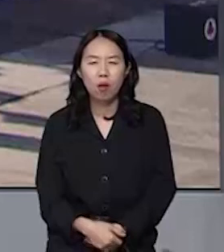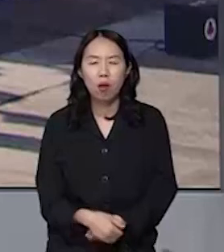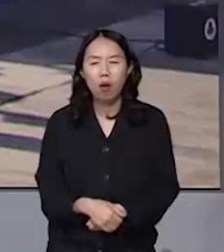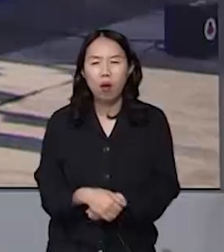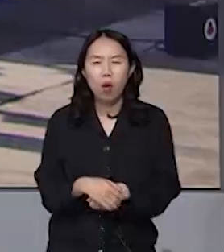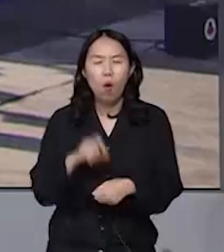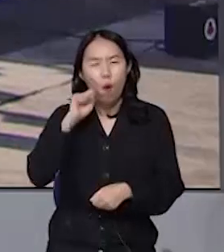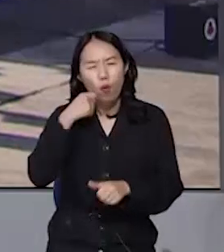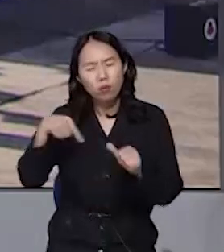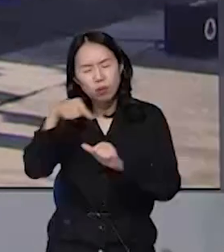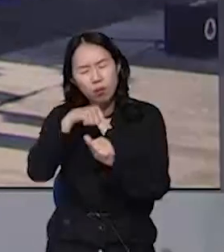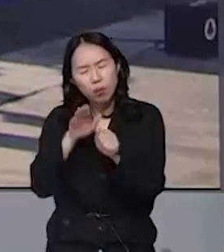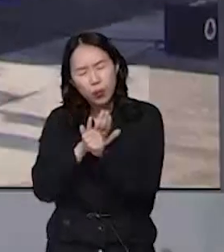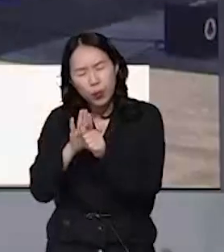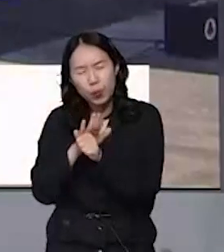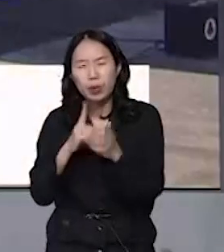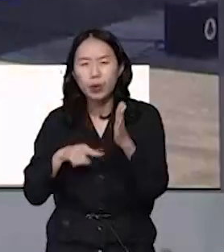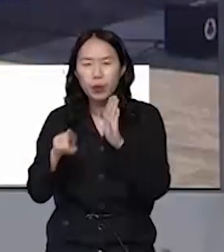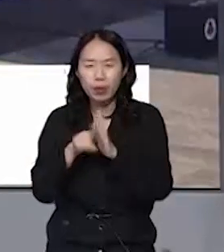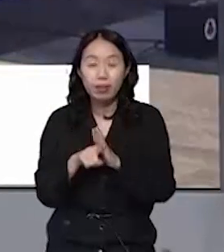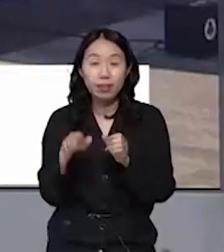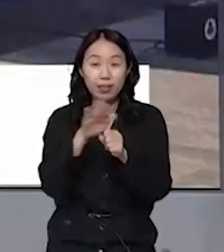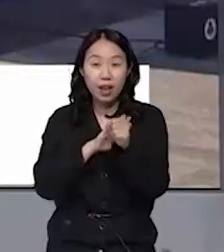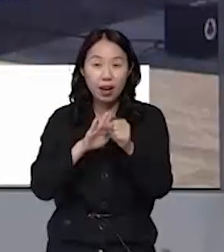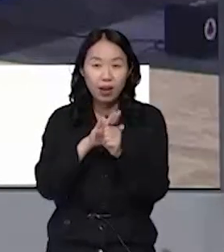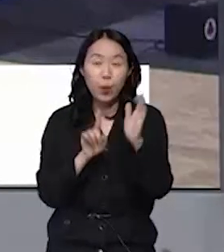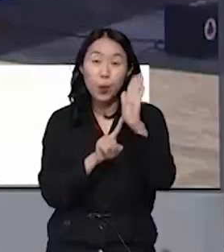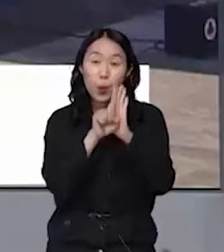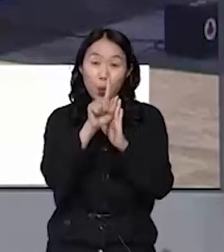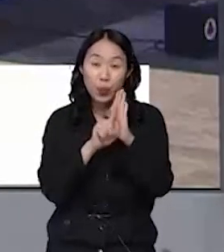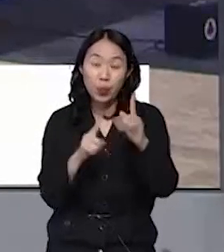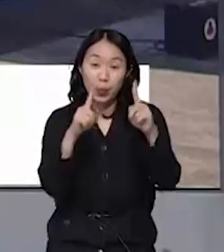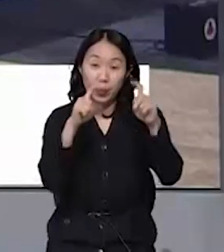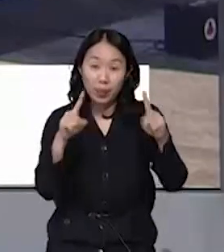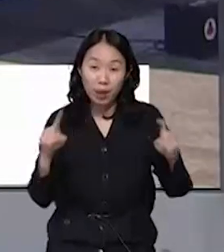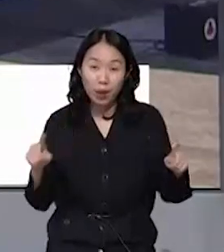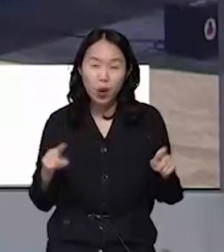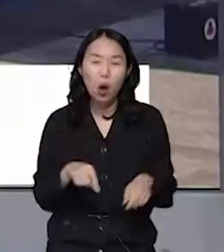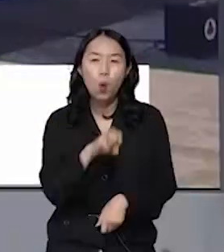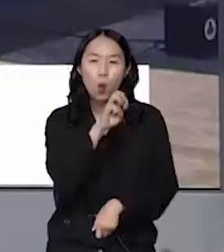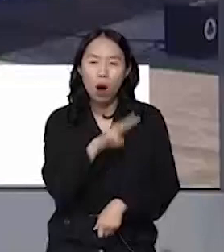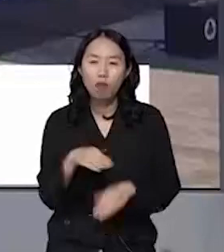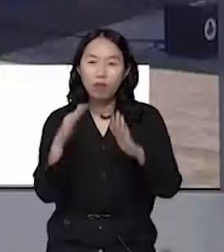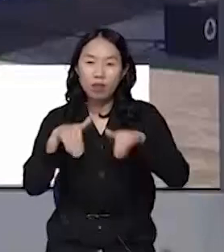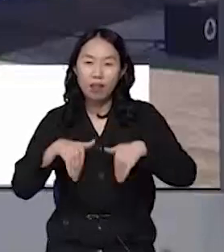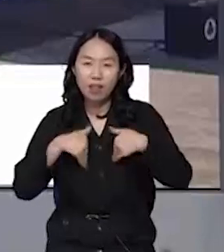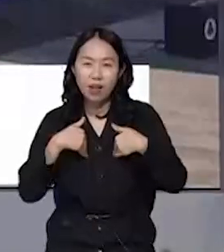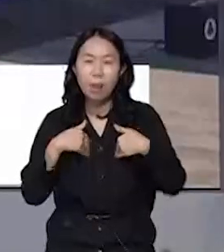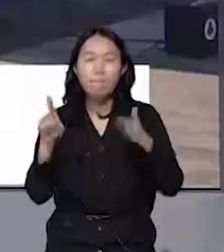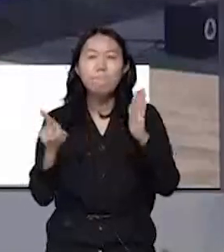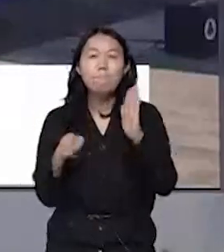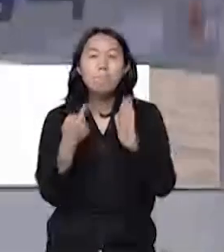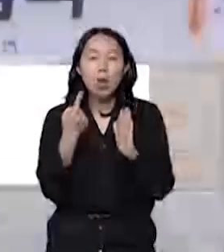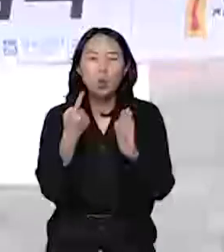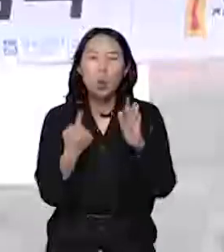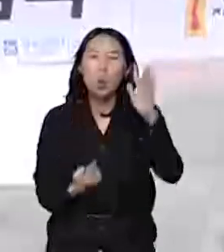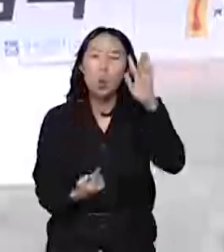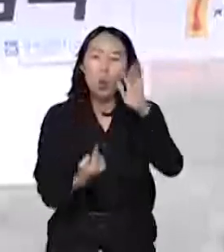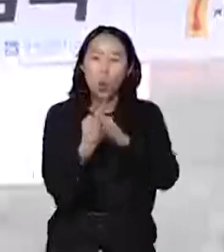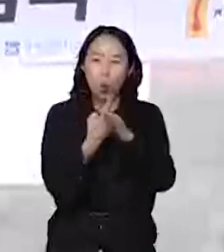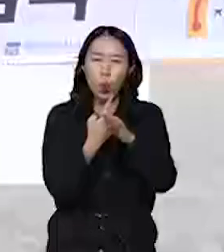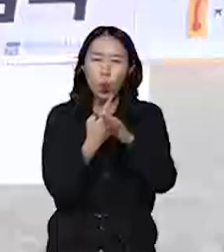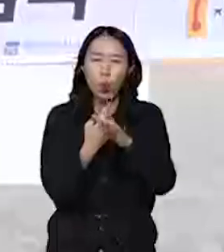소외된 이웃들을 돕기 위해 설치된 사랑의 온도탑이 광주와 전남에서 모두 100도를 돌파하며 성공적으로 모금을